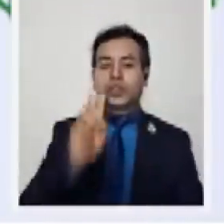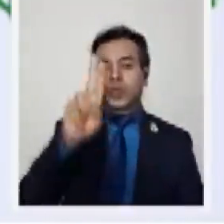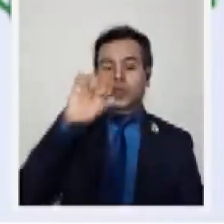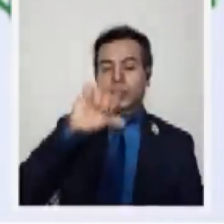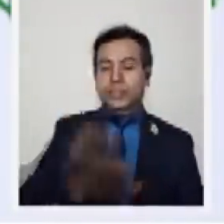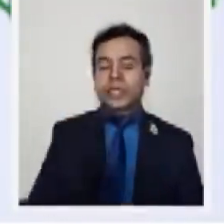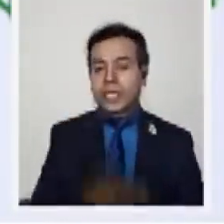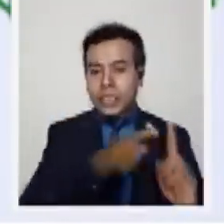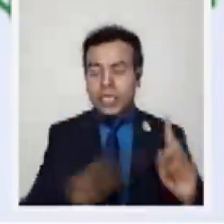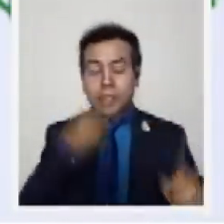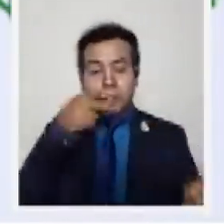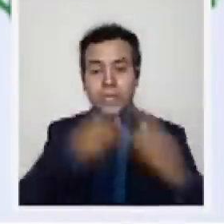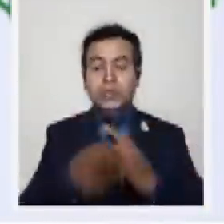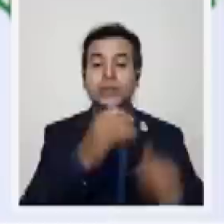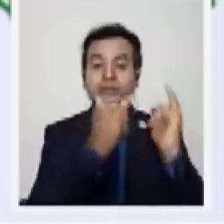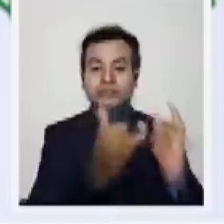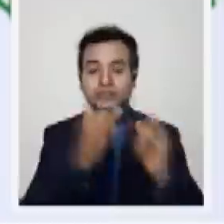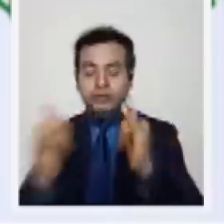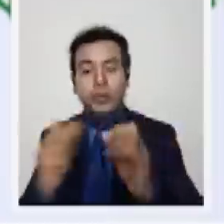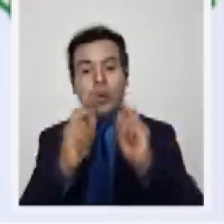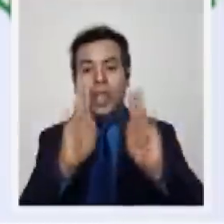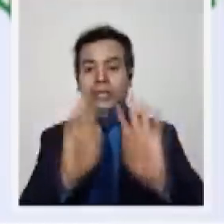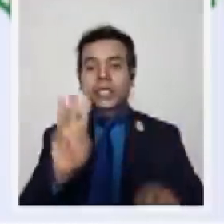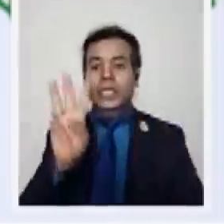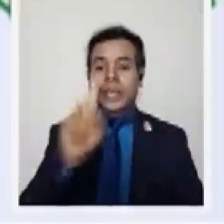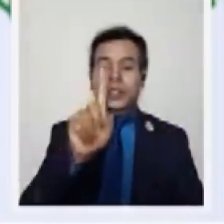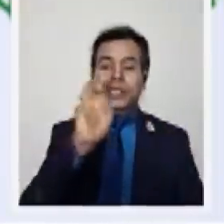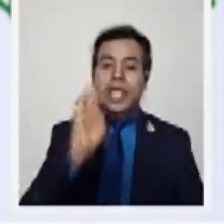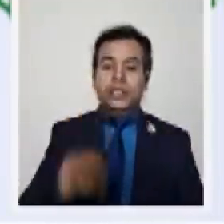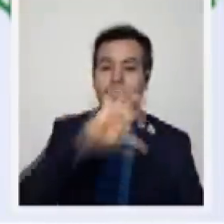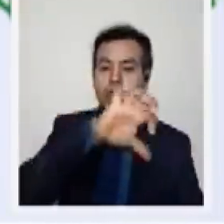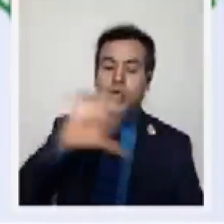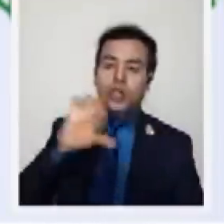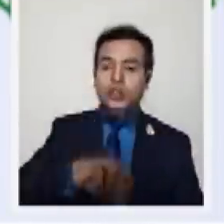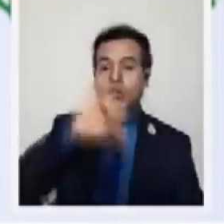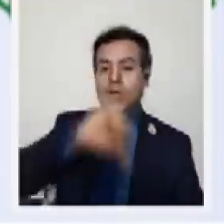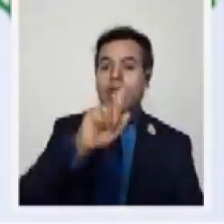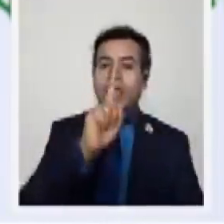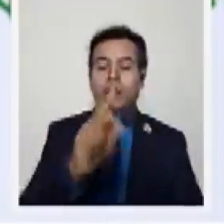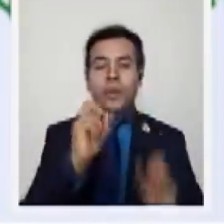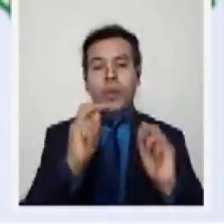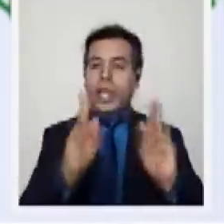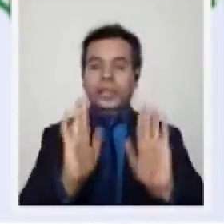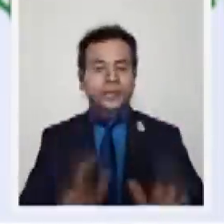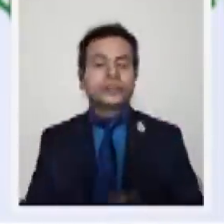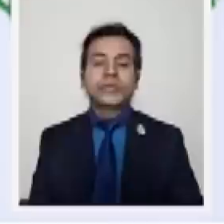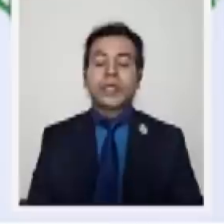পর্যায়ে প্রাতিষ্ঠানিক কোয়ারেন্টাইনের জন্য প্রস্তুত করা আছে 629টি প্রতিষ্ঠান এবং এই প্রতিষ্ঠানগুলির মাধ্যমে সেবা প্রদান করা